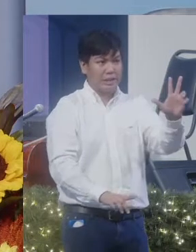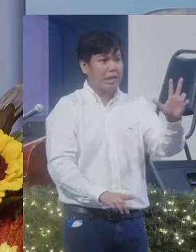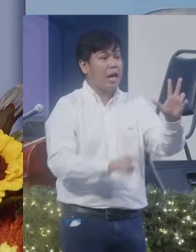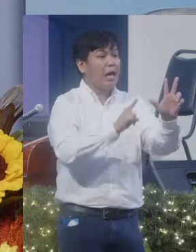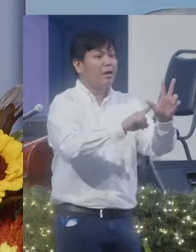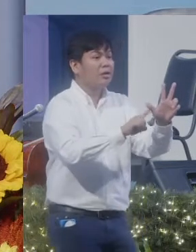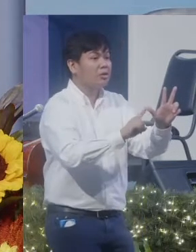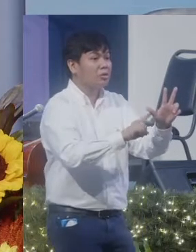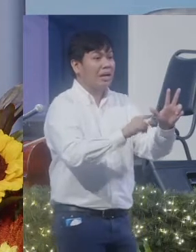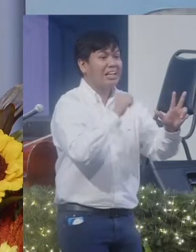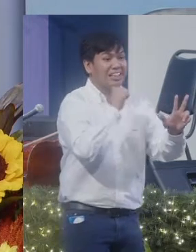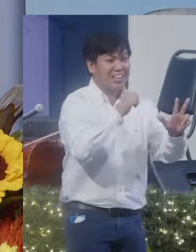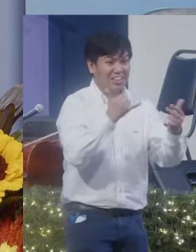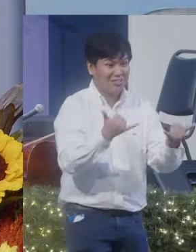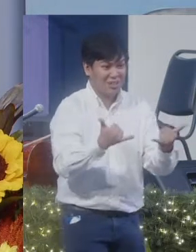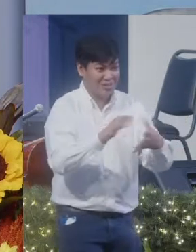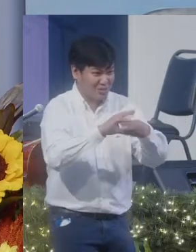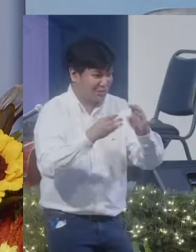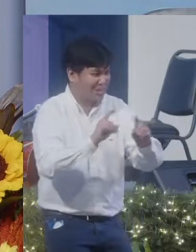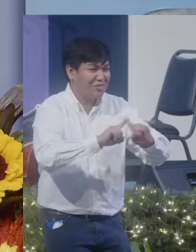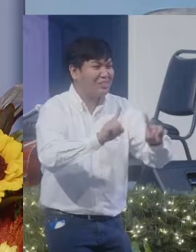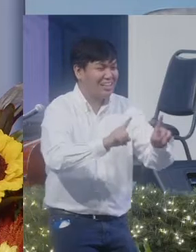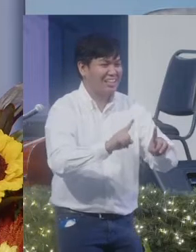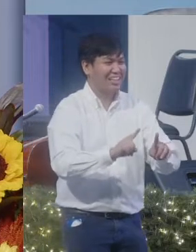6. Ang daming isda.